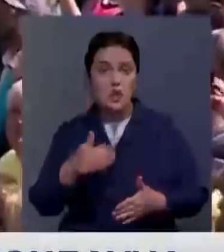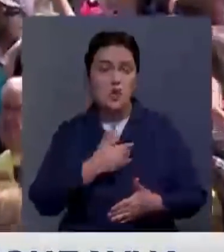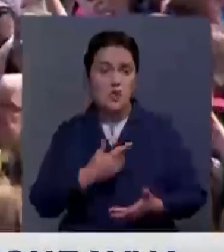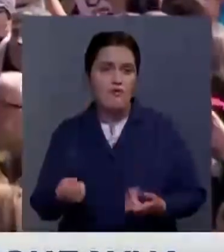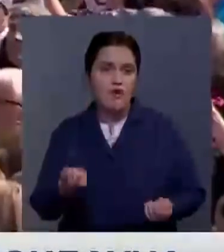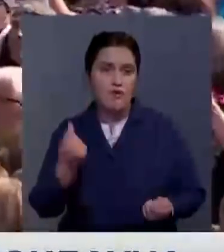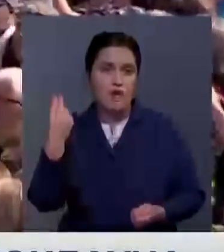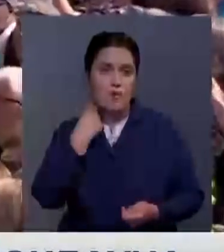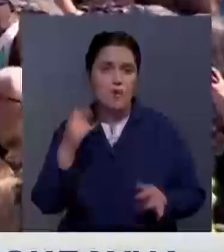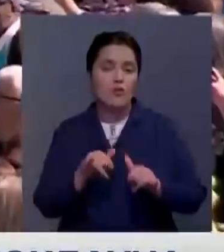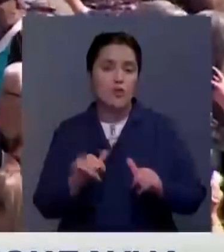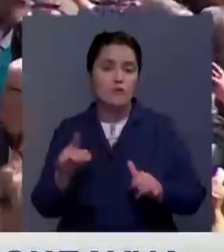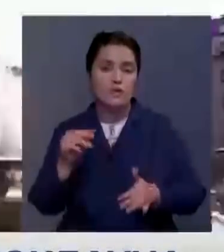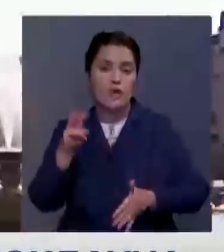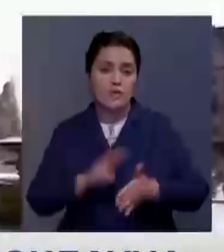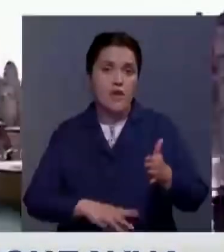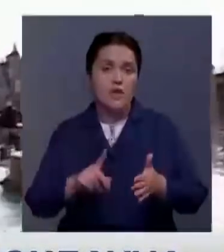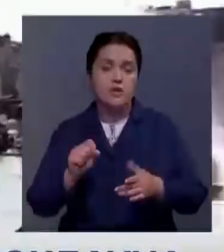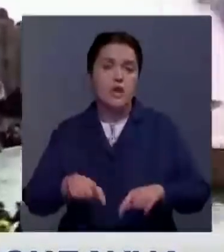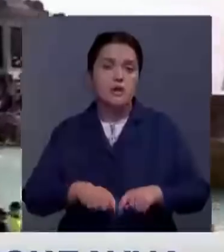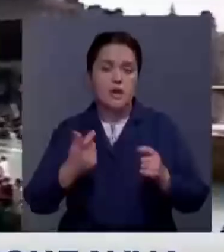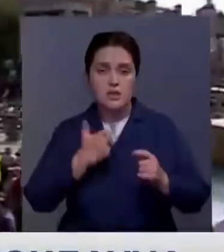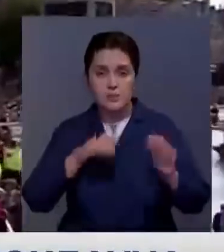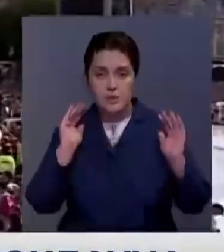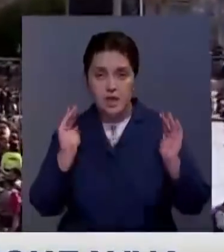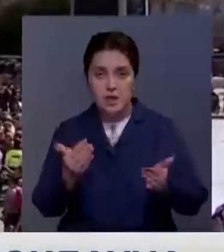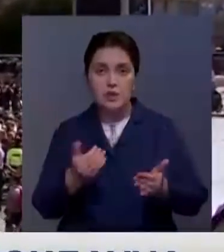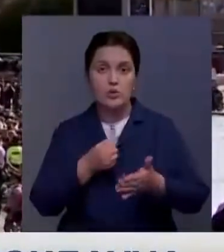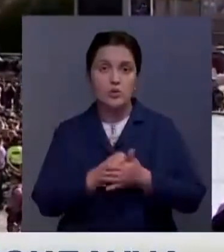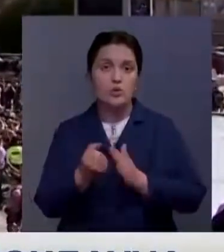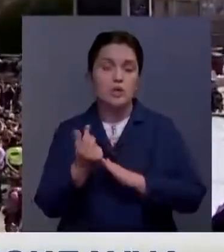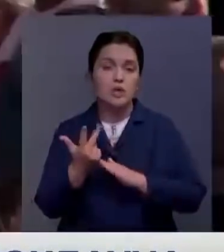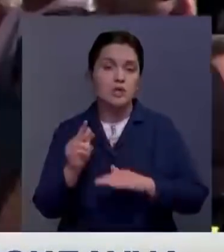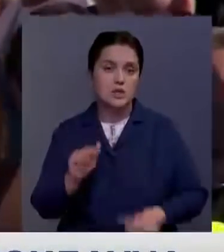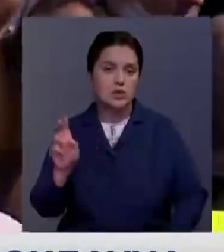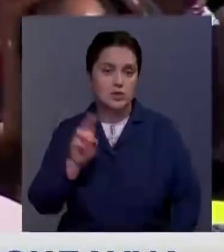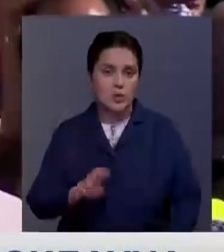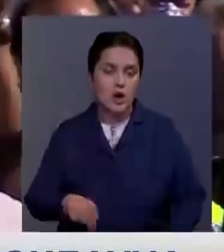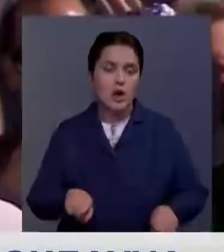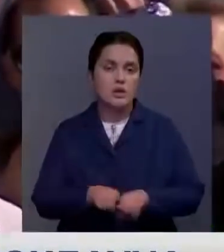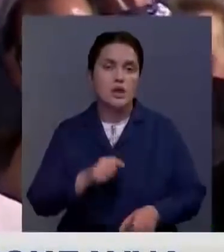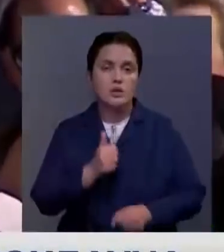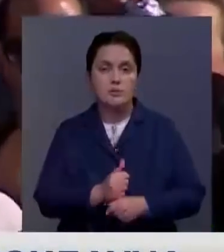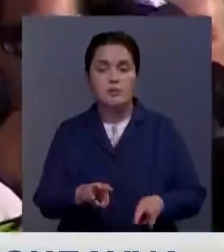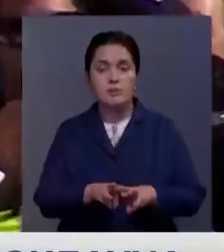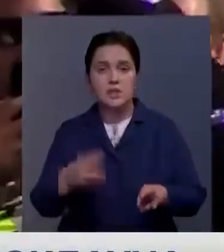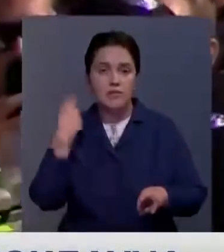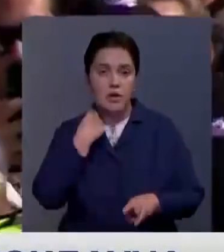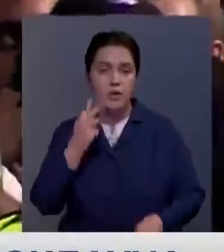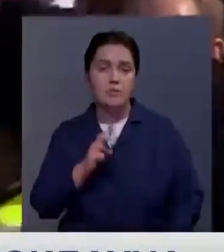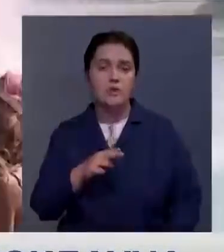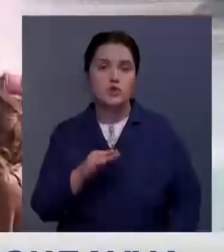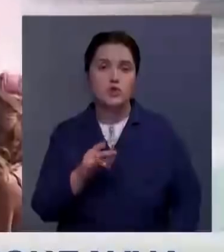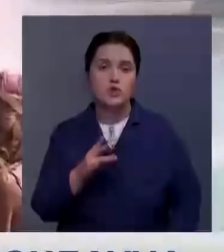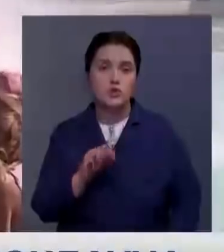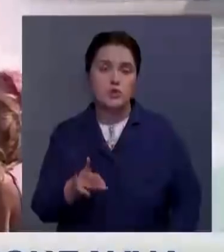властей Великобритании увеличить размер штрафов за нарушение самоизоляции до 13 тысяч долларов. Также премьер-министр